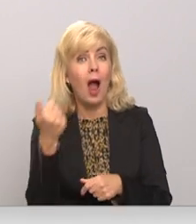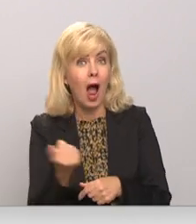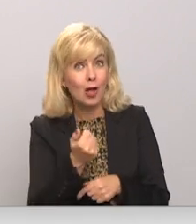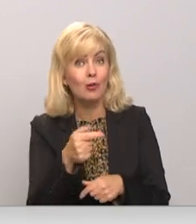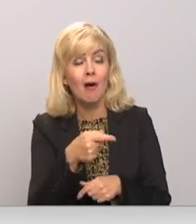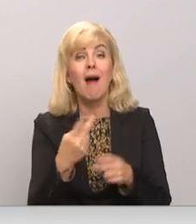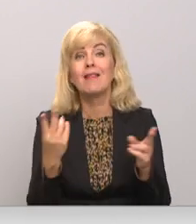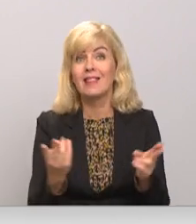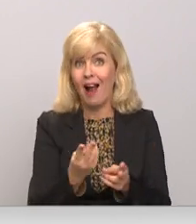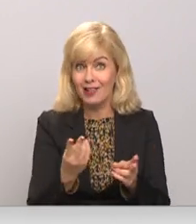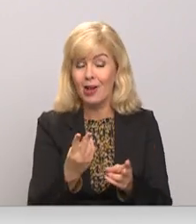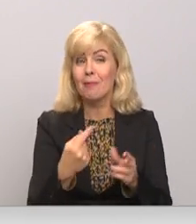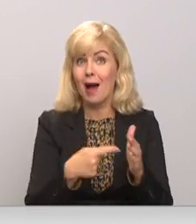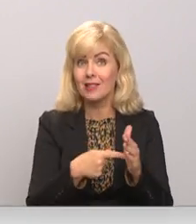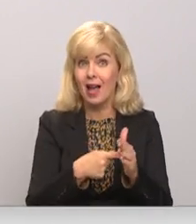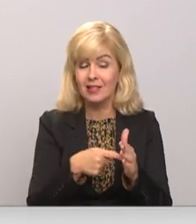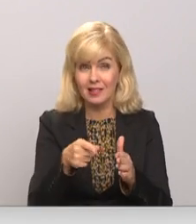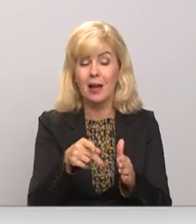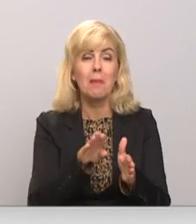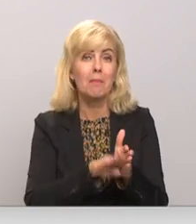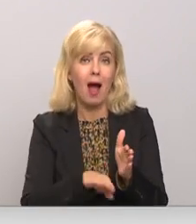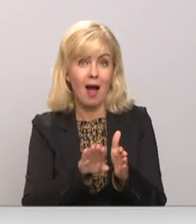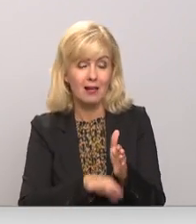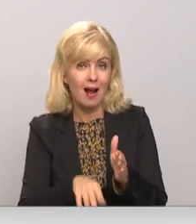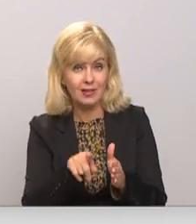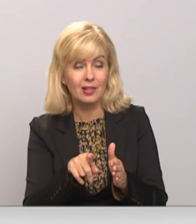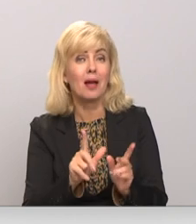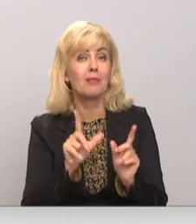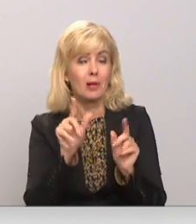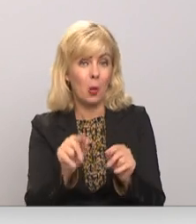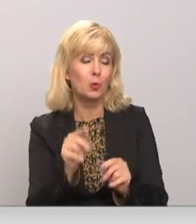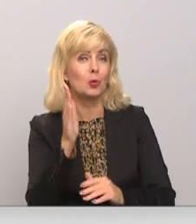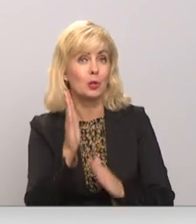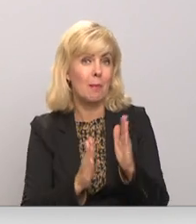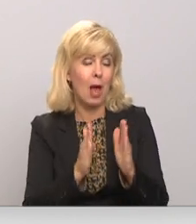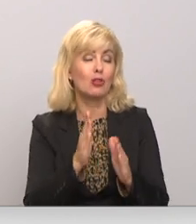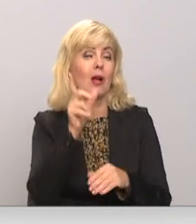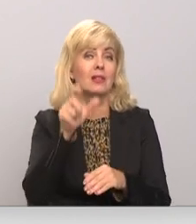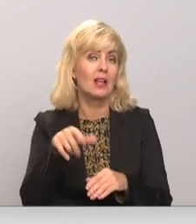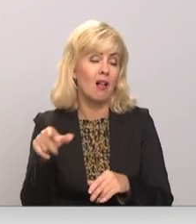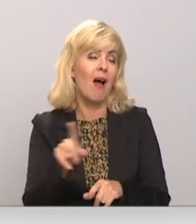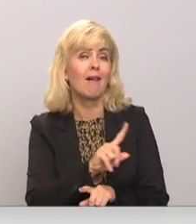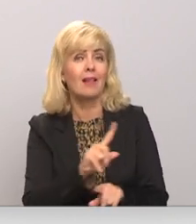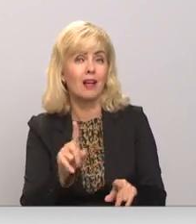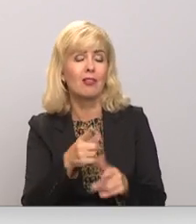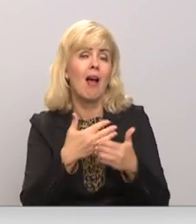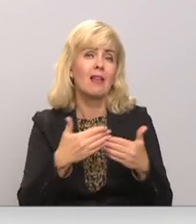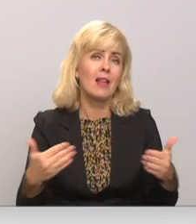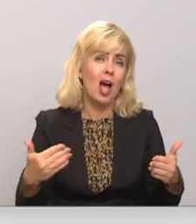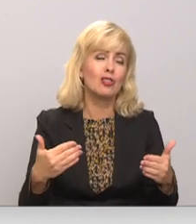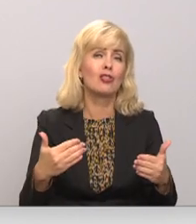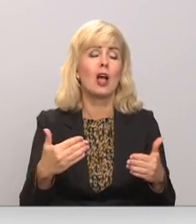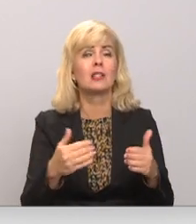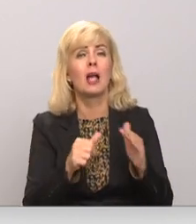tām tradicionālajām sēnēm, pēc kurām parasti tomēr dodas uz mežu, cilvēki tās ir dažādas